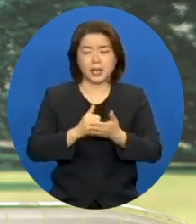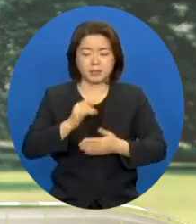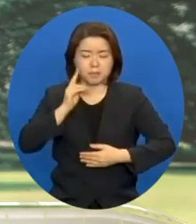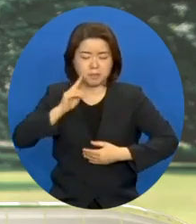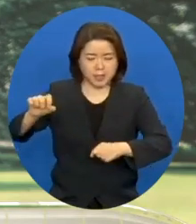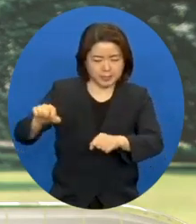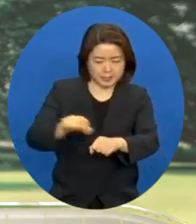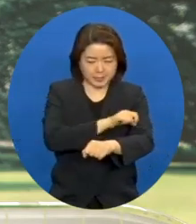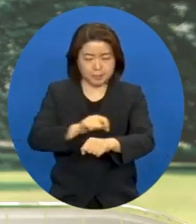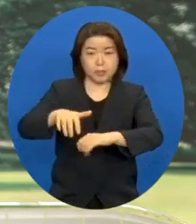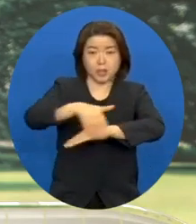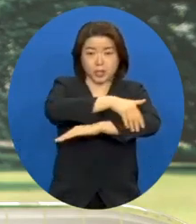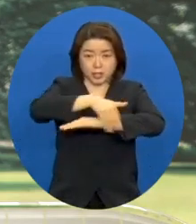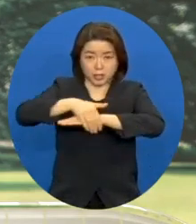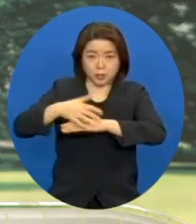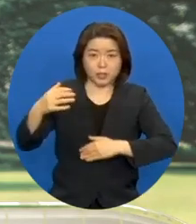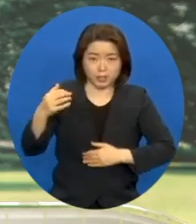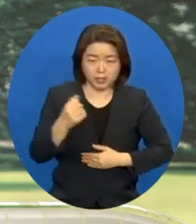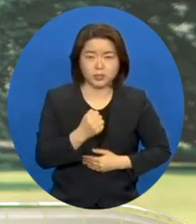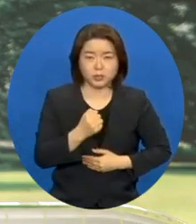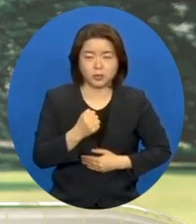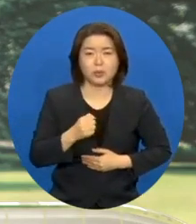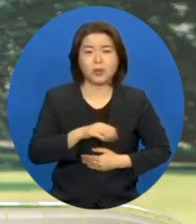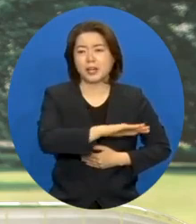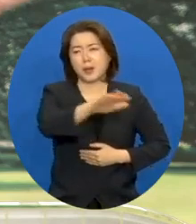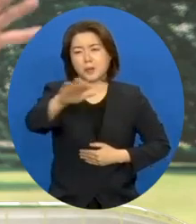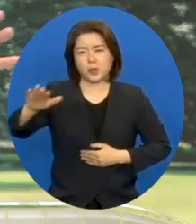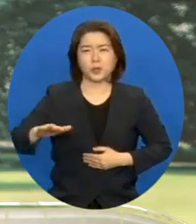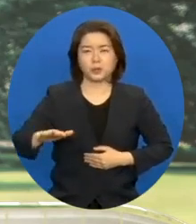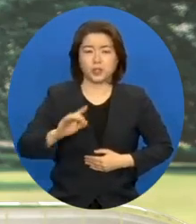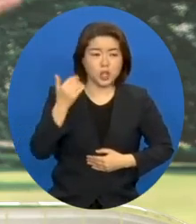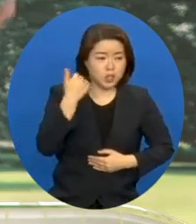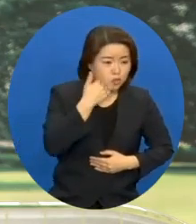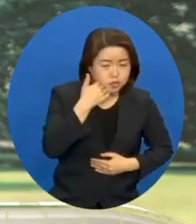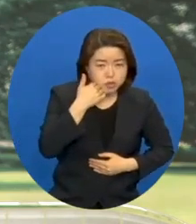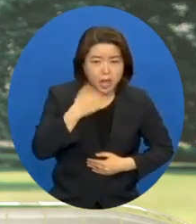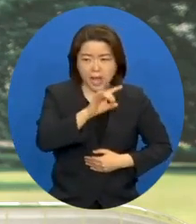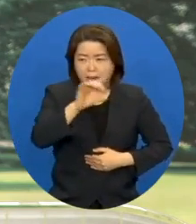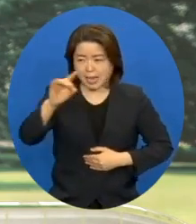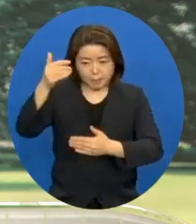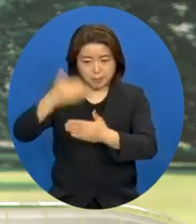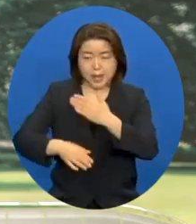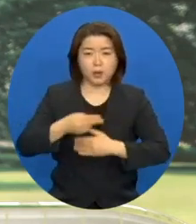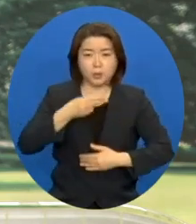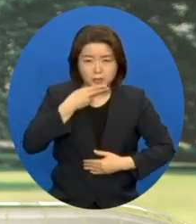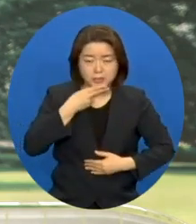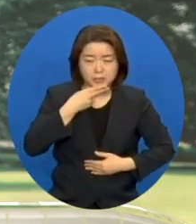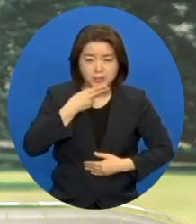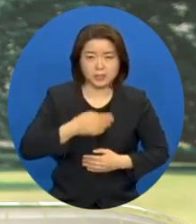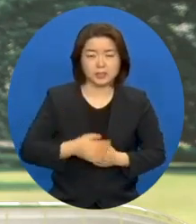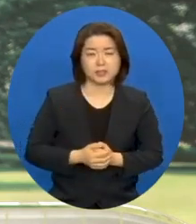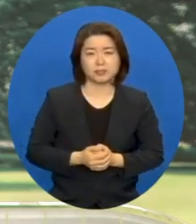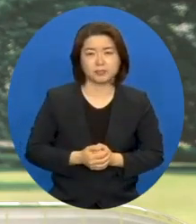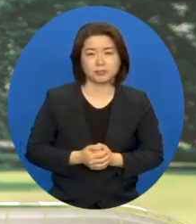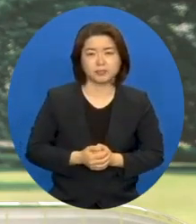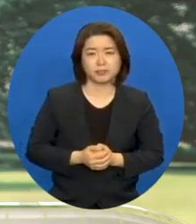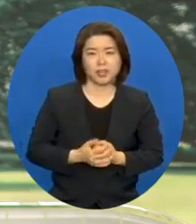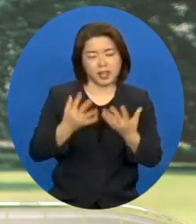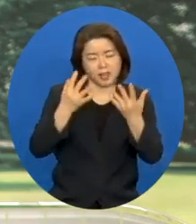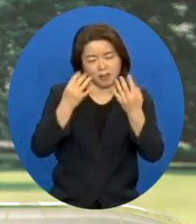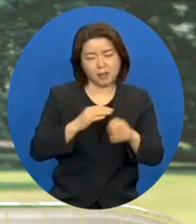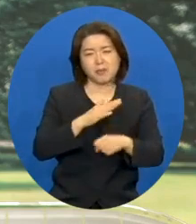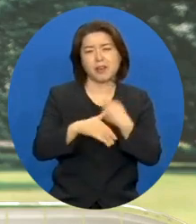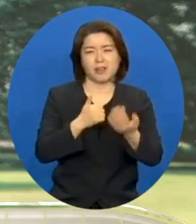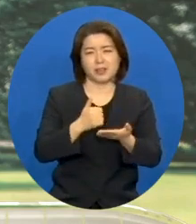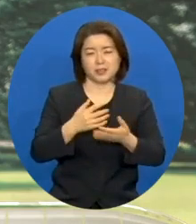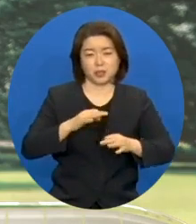특별한 계획을 가지고 여기 있는 사람 어떤 누구도 한 사람도 예외 없이 얼마나